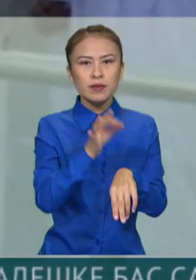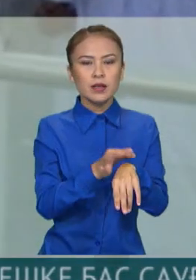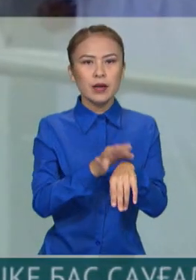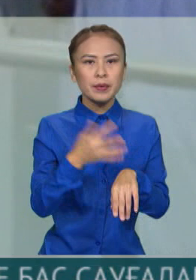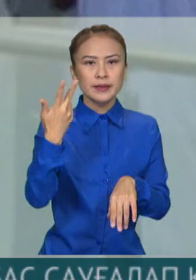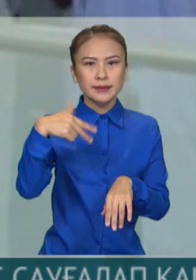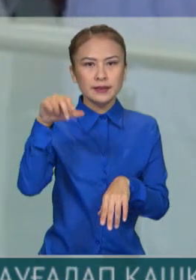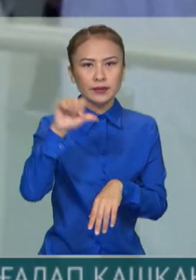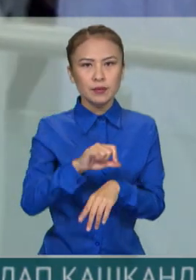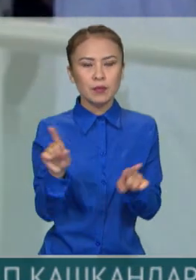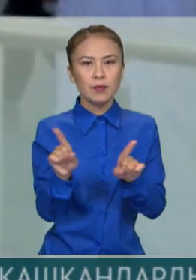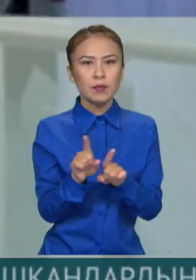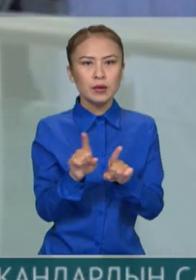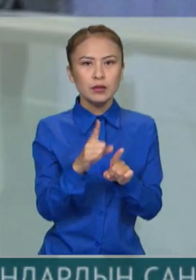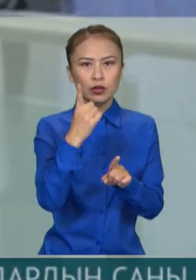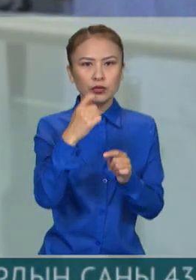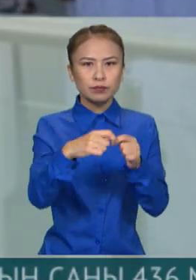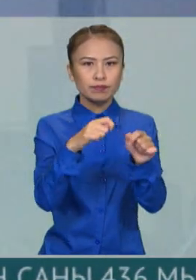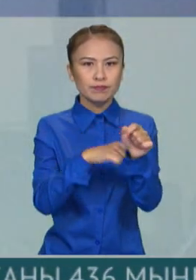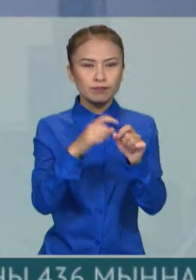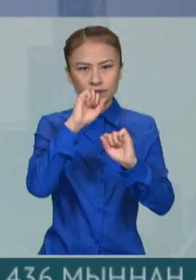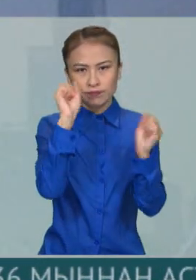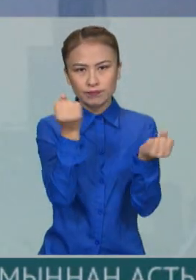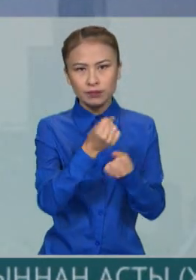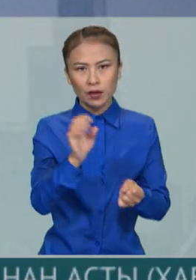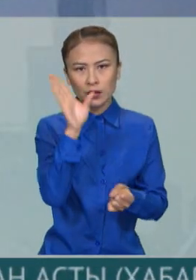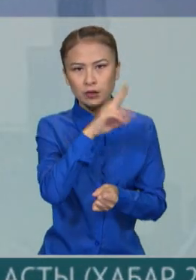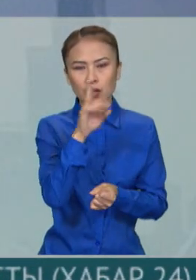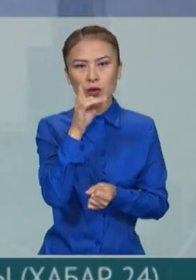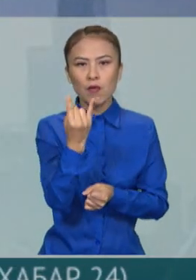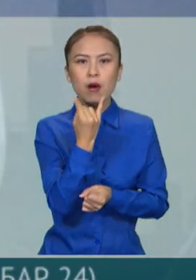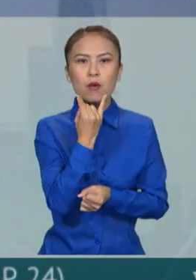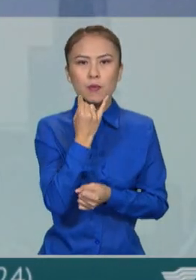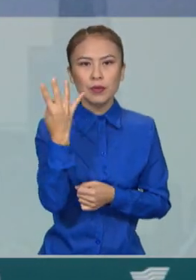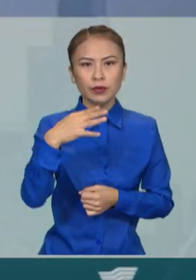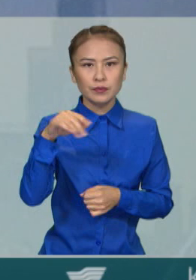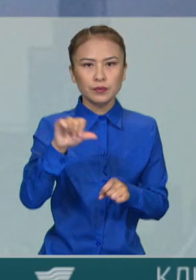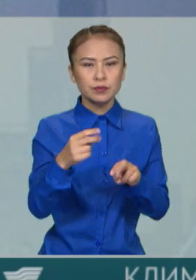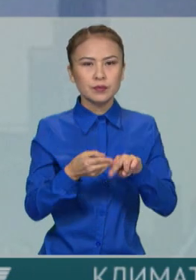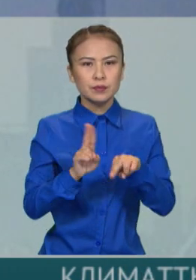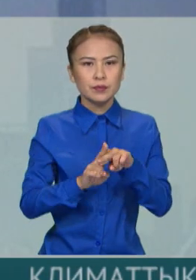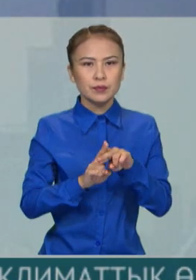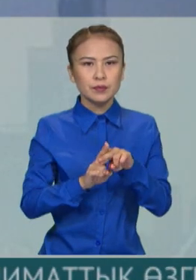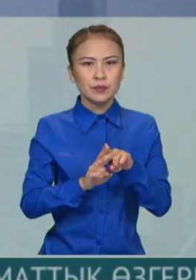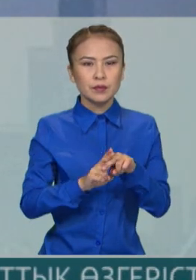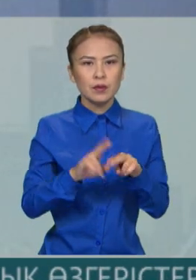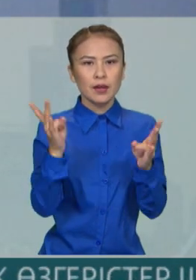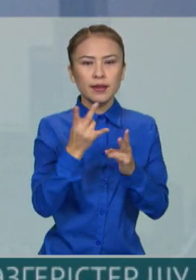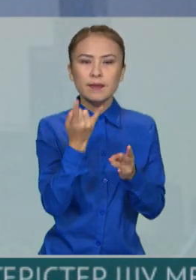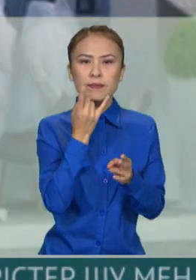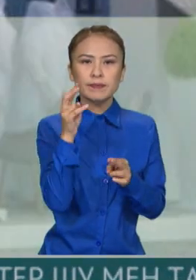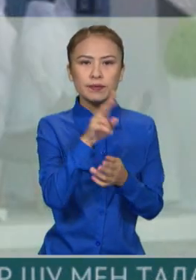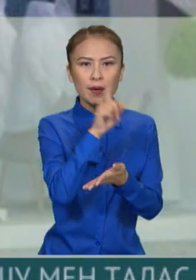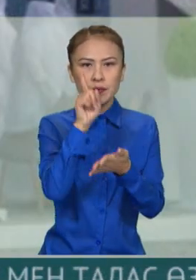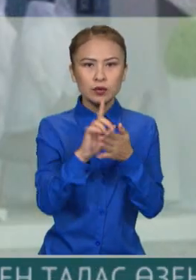сағат. Қанатты көлік сағатына 100 шақырым жылдамдықпен ұшалады. Дронның аккумуляторын әрі 40 минут сайын қуаттап тұруға жет.